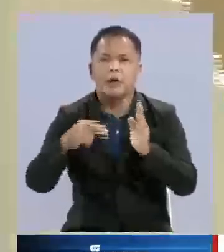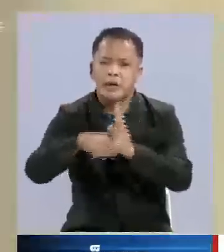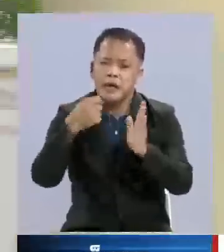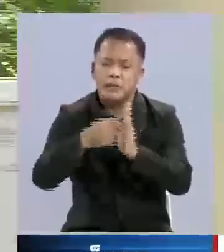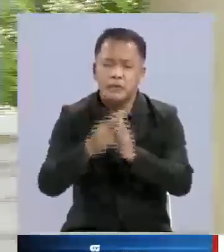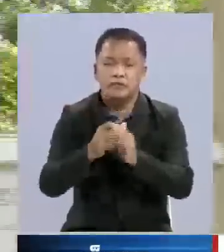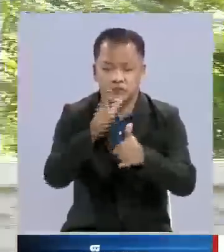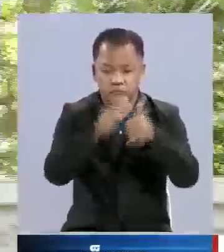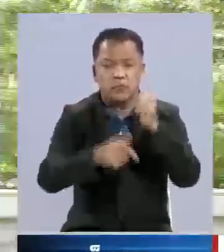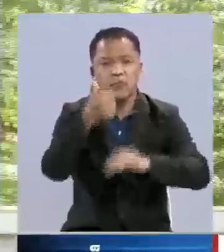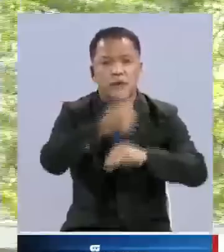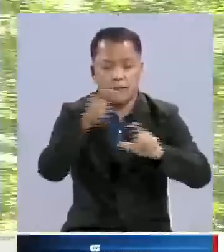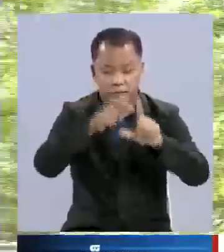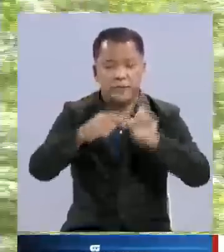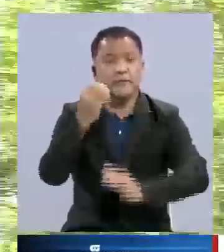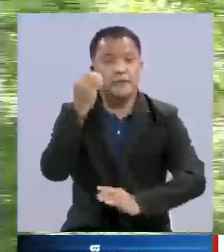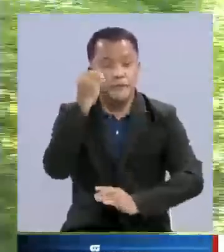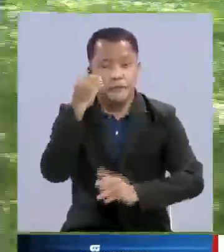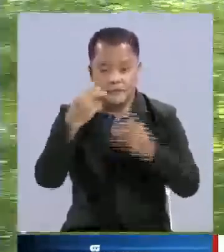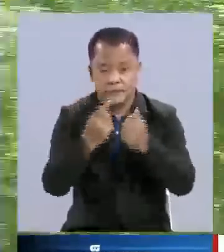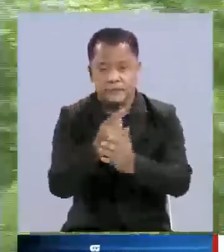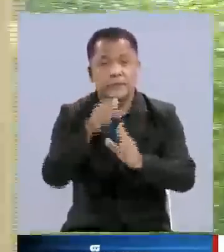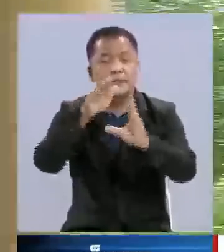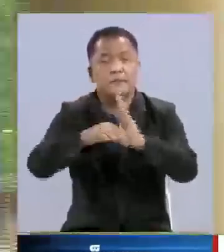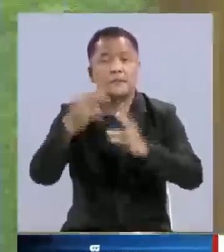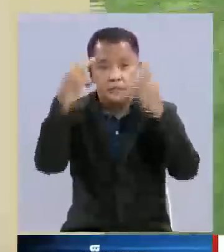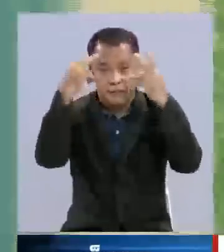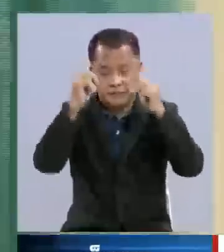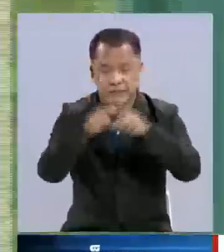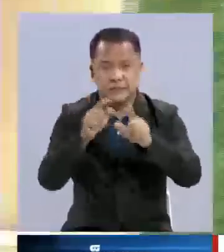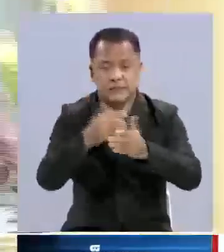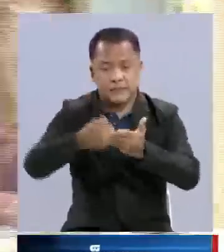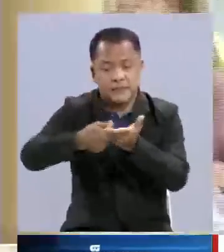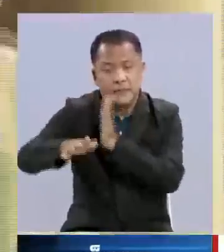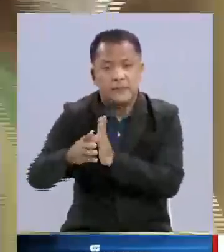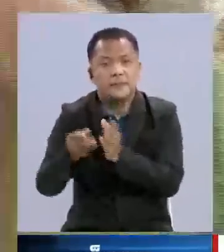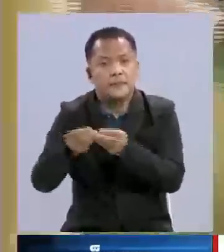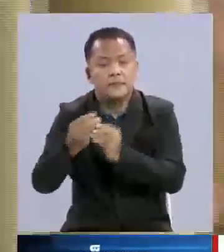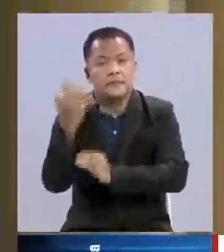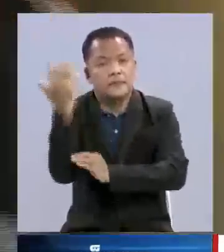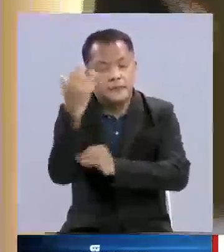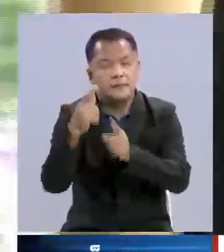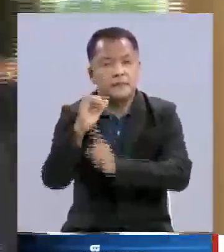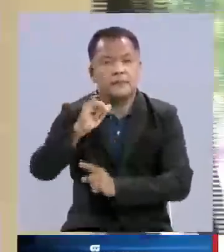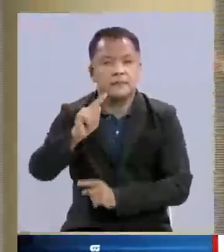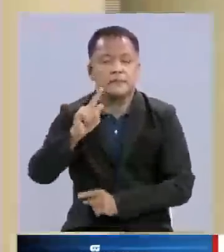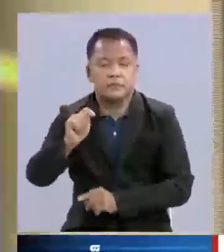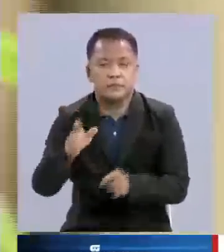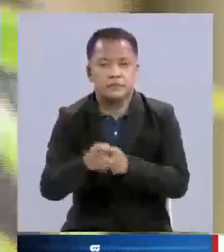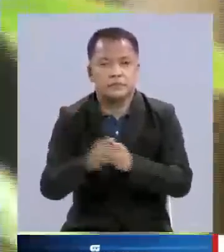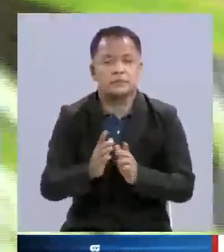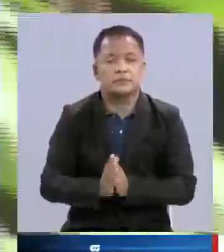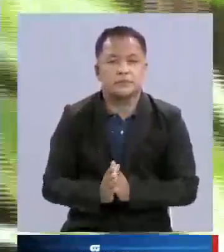ที่คุณพิธาลิ้มเจริญรัตน์หัวหน้าพรรคและแคนดิเดตนายกรัฐมนตรีกรณีขายหุ้นไอทีวีที่มีคุณพิธาคุ